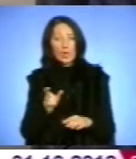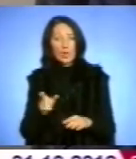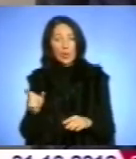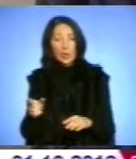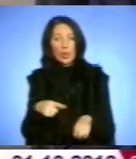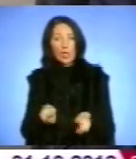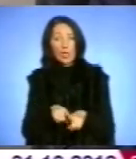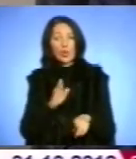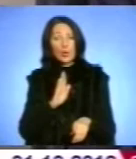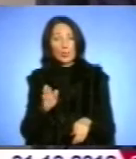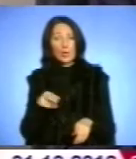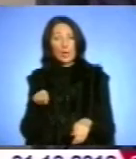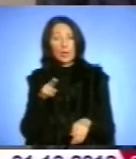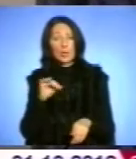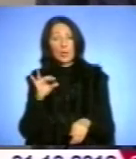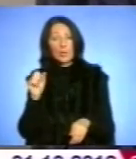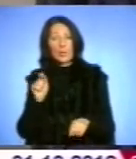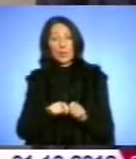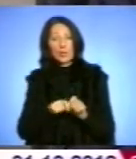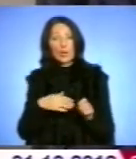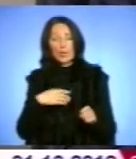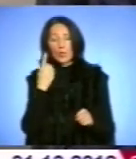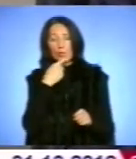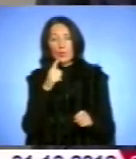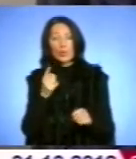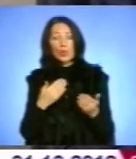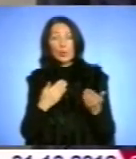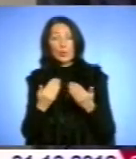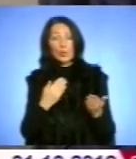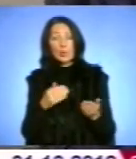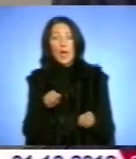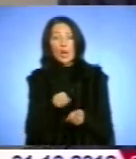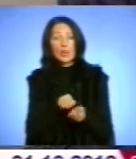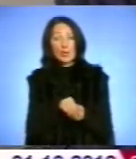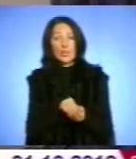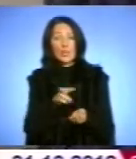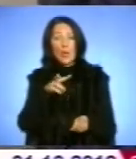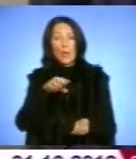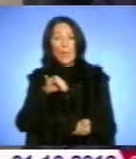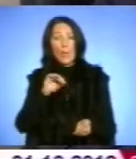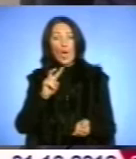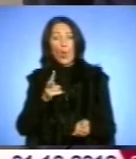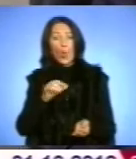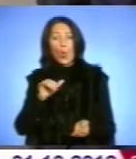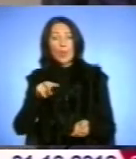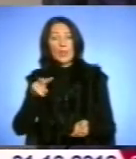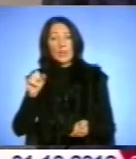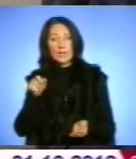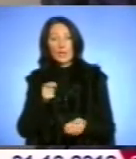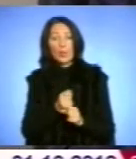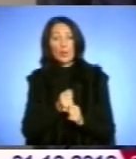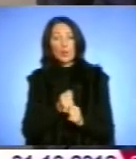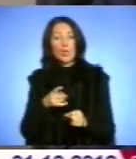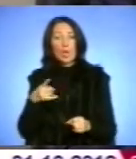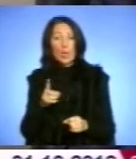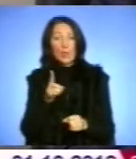також буде диспетчерський контроль і мій особисто. Що стосується кладовища Миколинецьке, там працюють